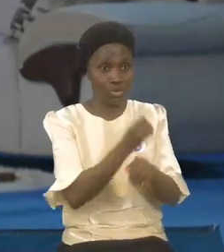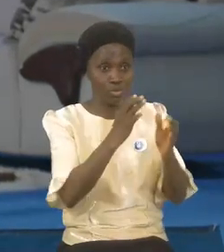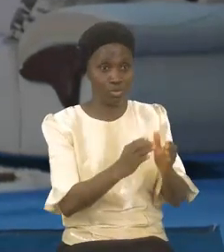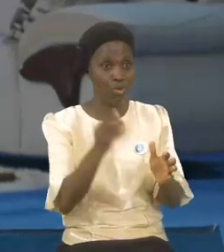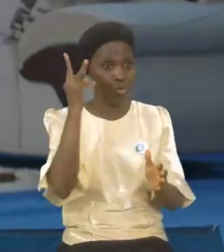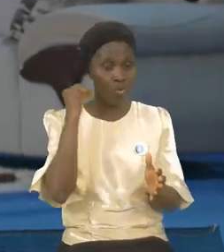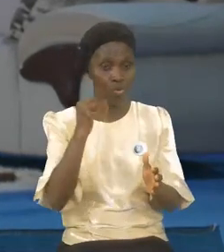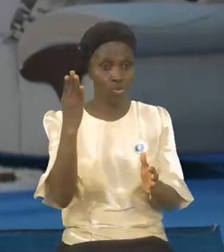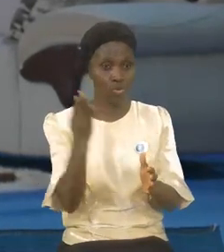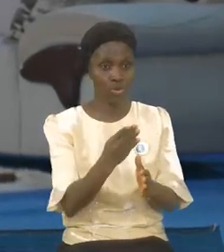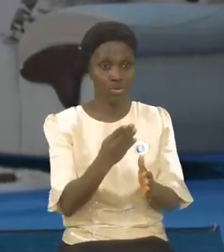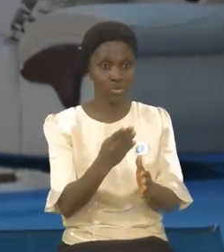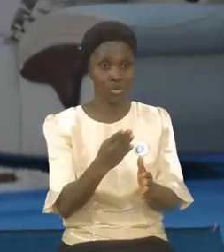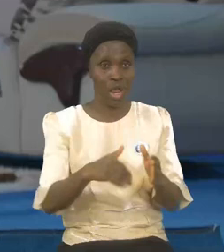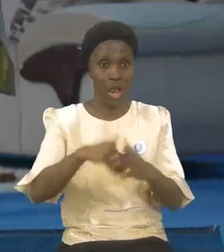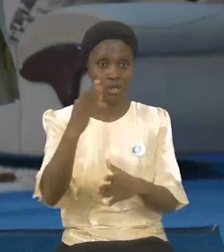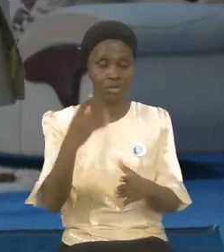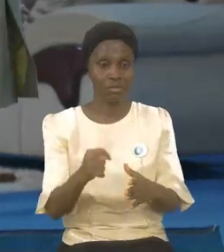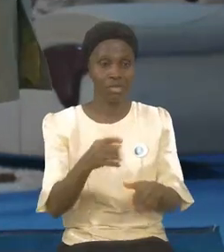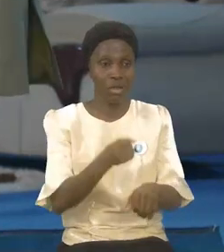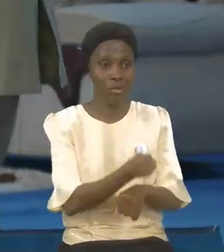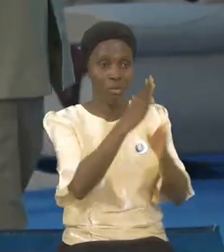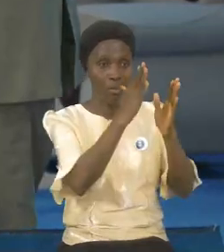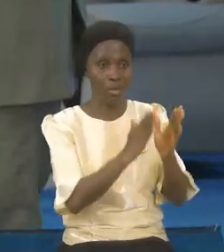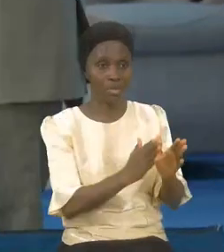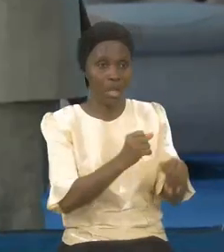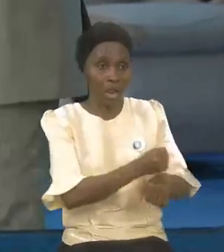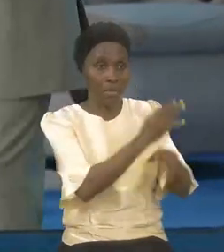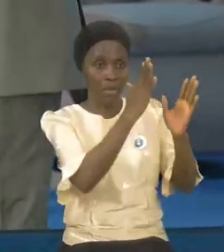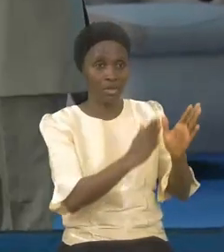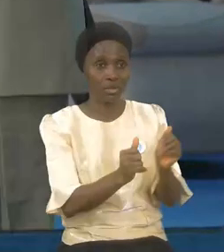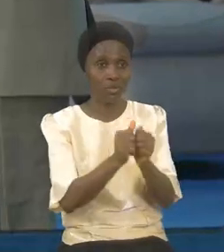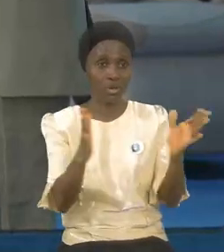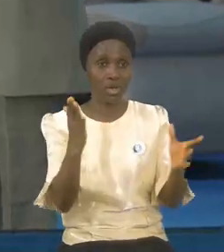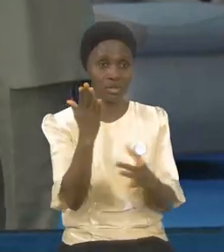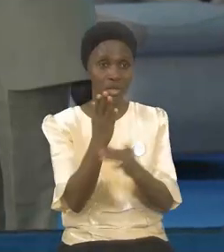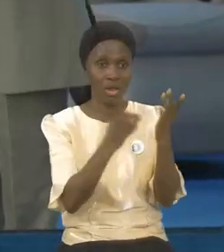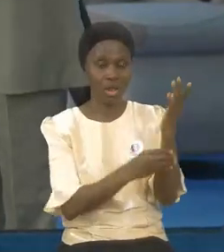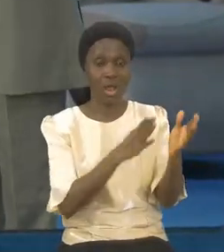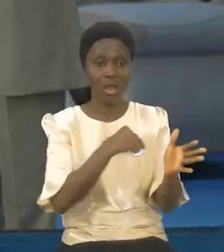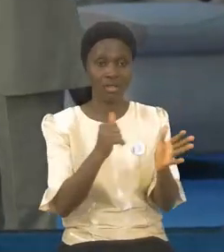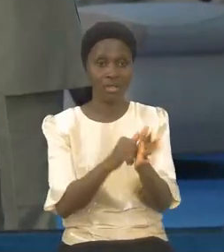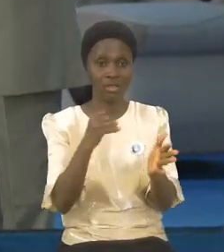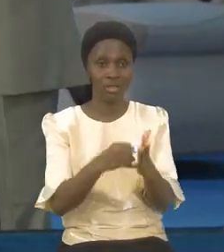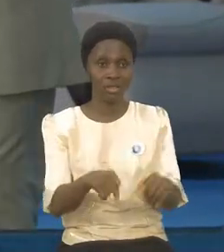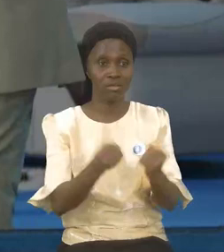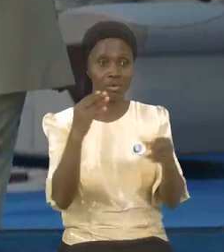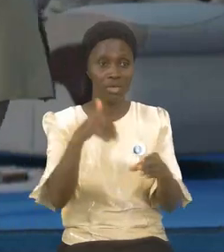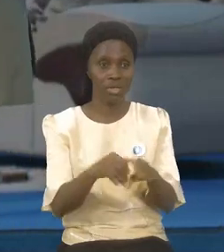montagne sans le secours d'aucune main et qui a brisé le fer,